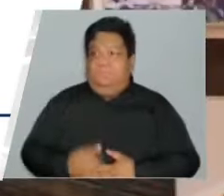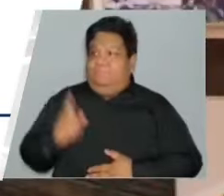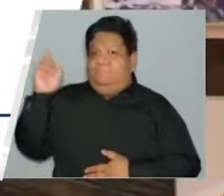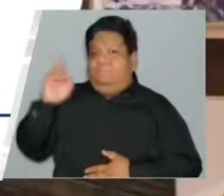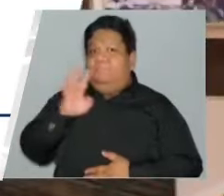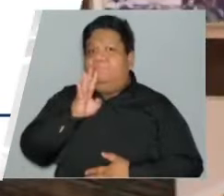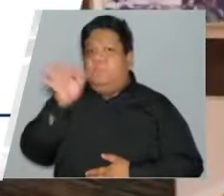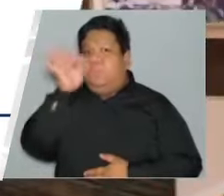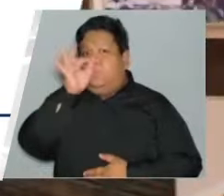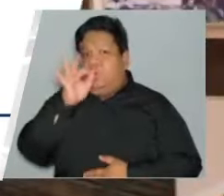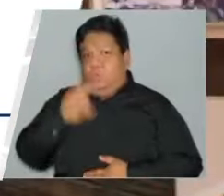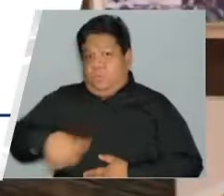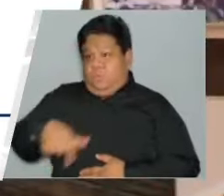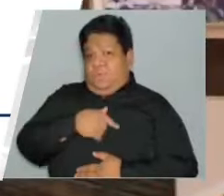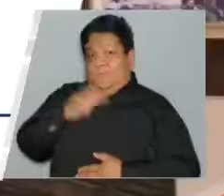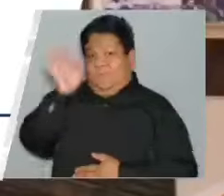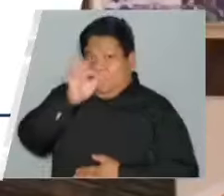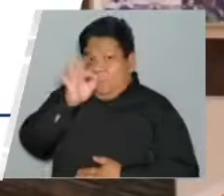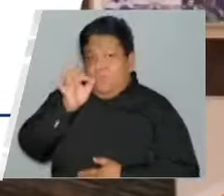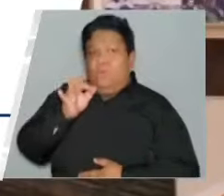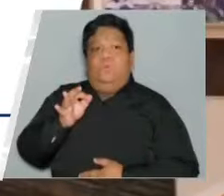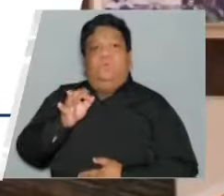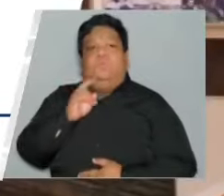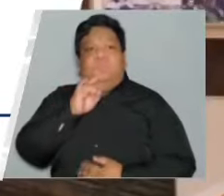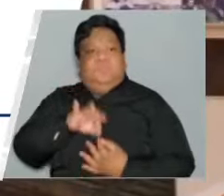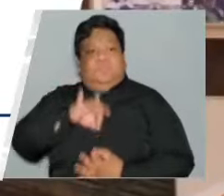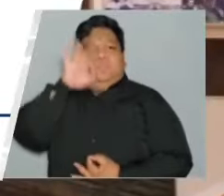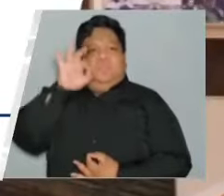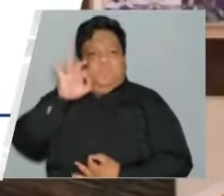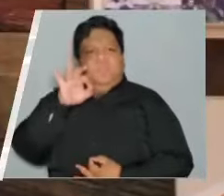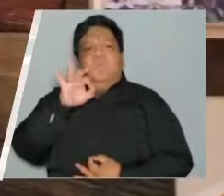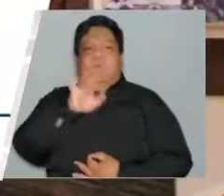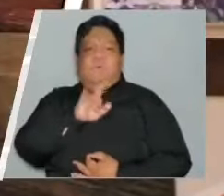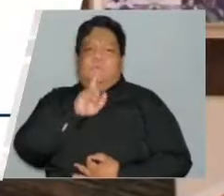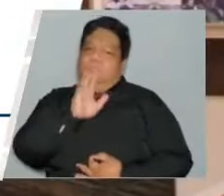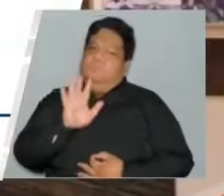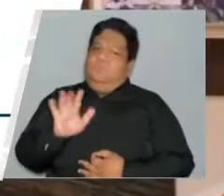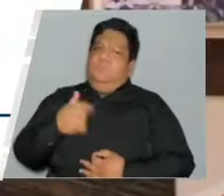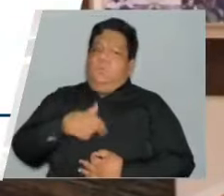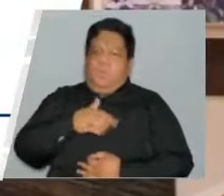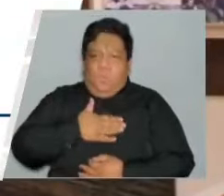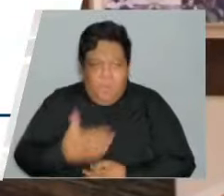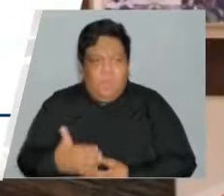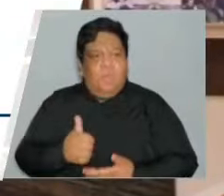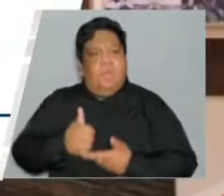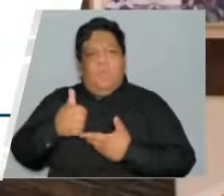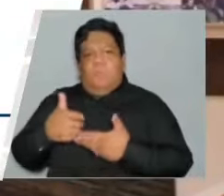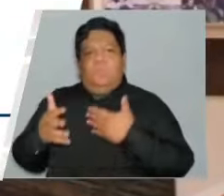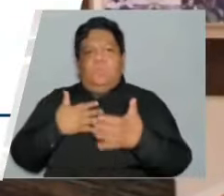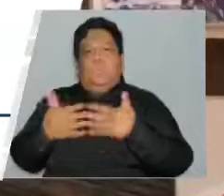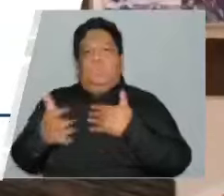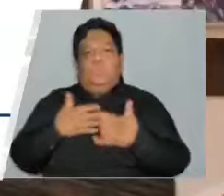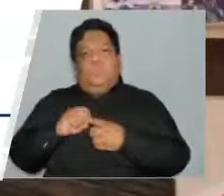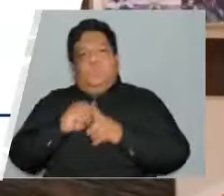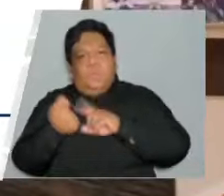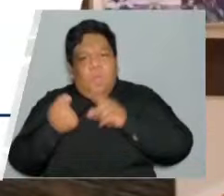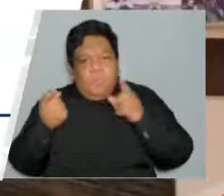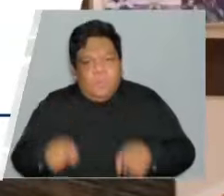amo nang aton nga tagipuson, that we are willing to help whatever the situation, whatever ang lahi na